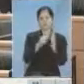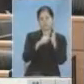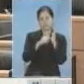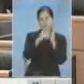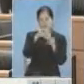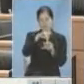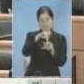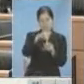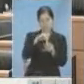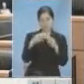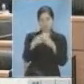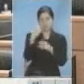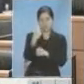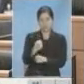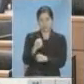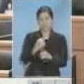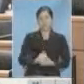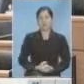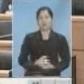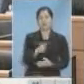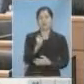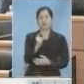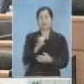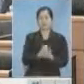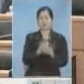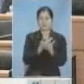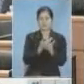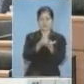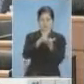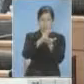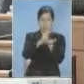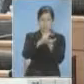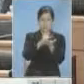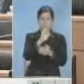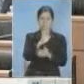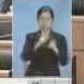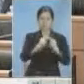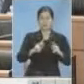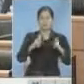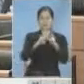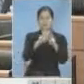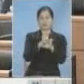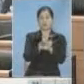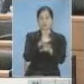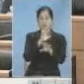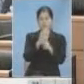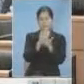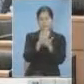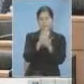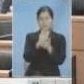พรรคประชาธิปัตย์ผมได้ปรับลดในกระทรวงมหาดไทย